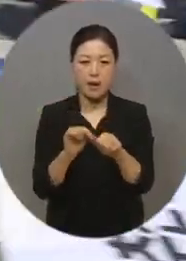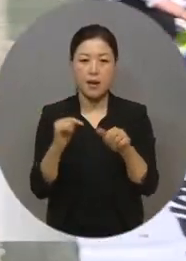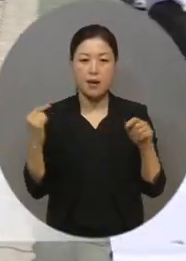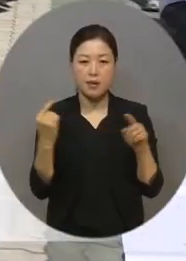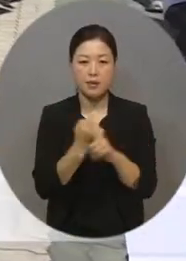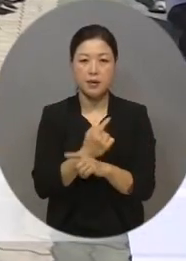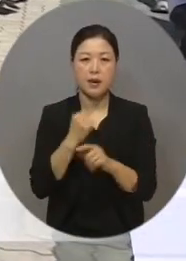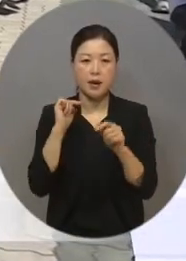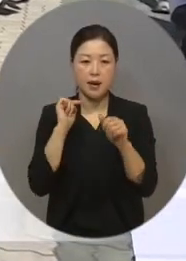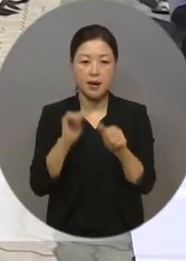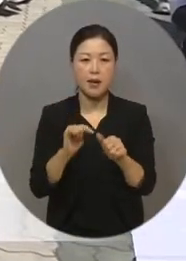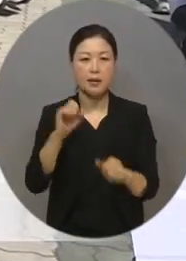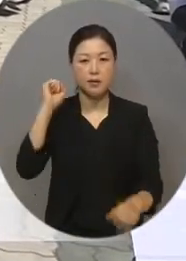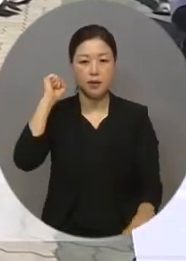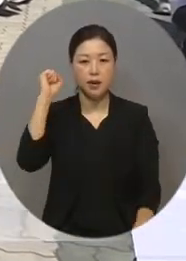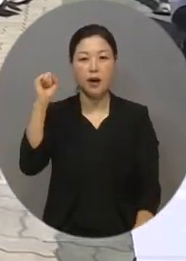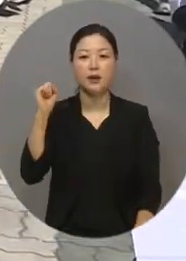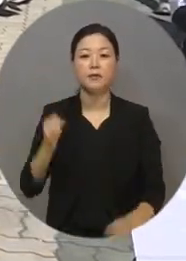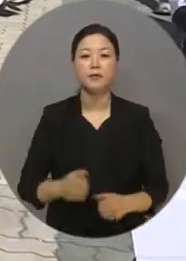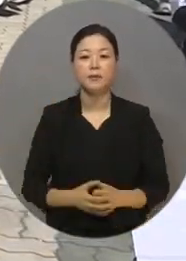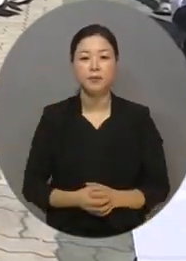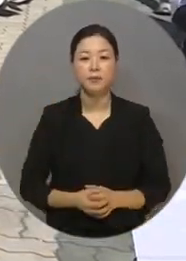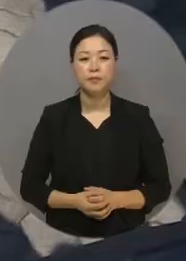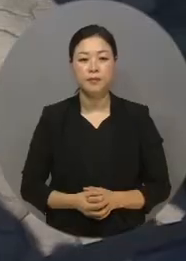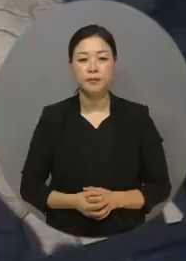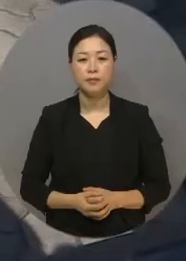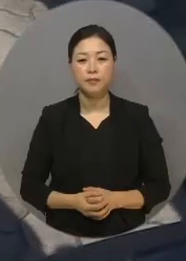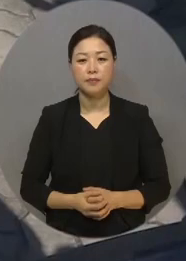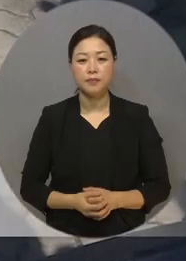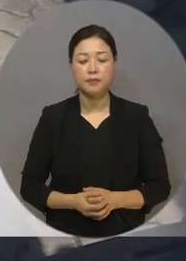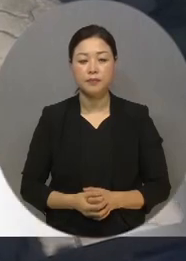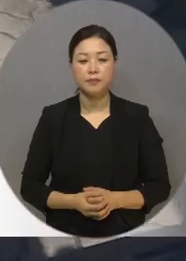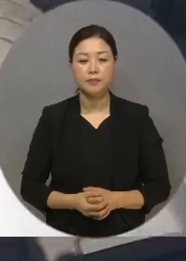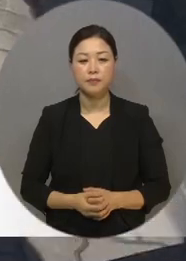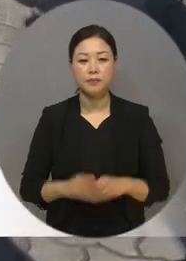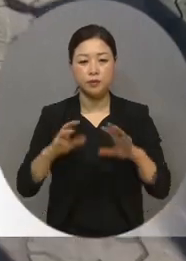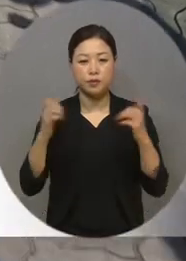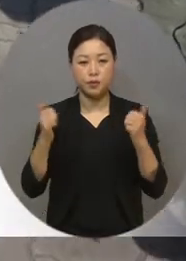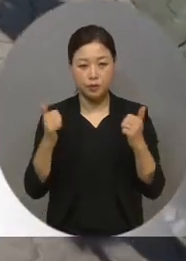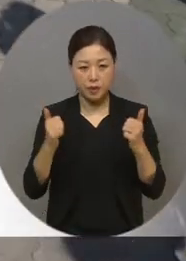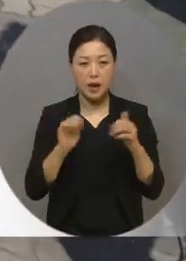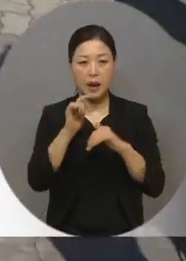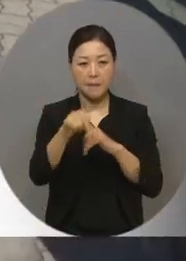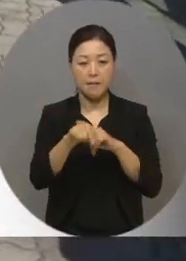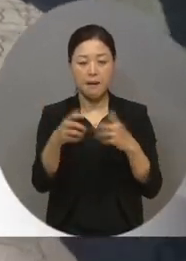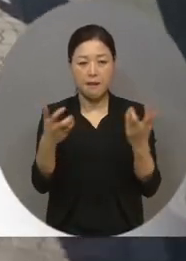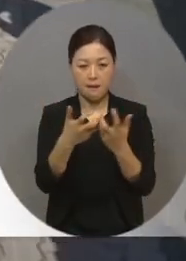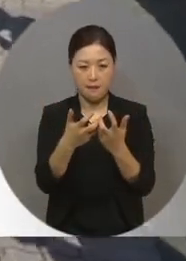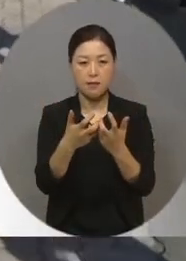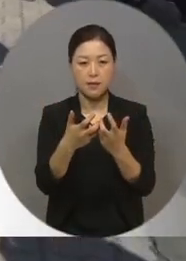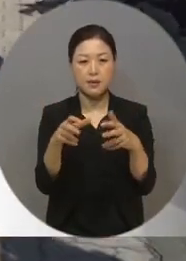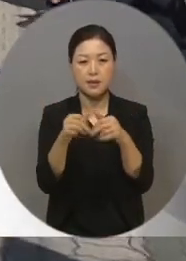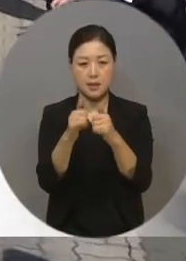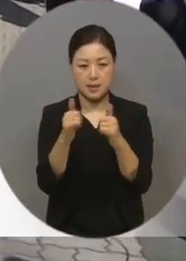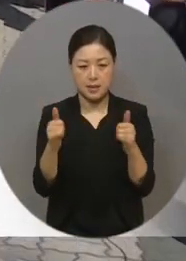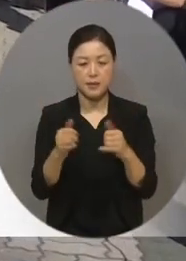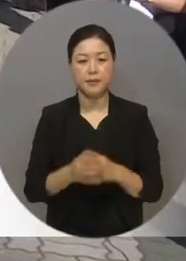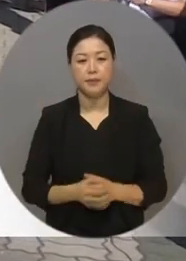개정하라! 개정하라! 개정하라! 국회 정문 앞을 가득 메운 장애인